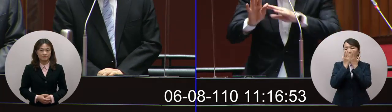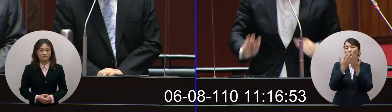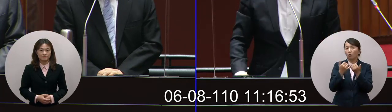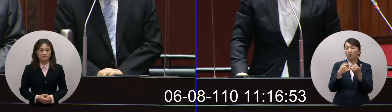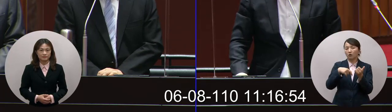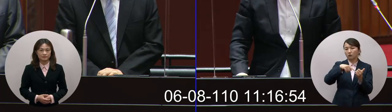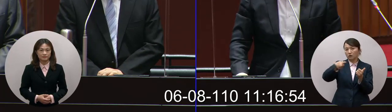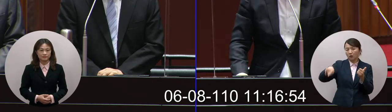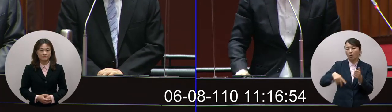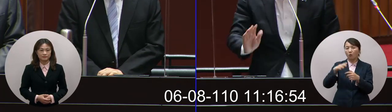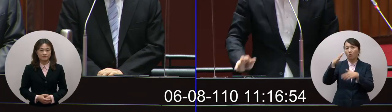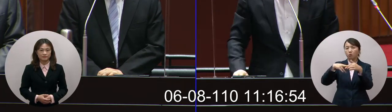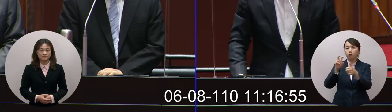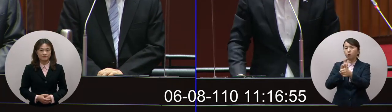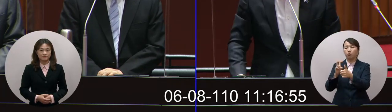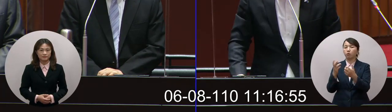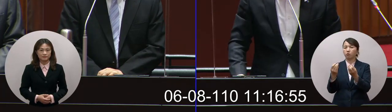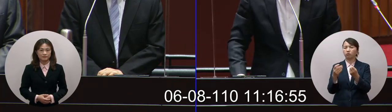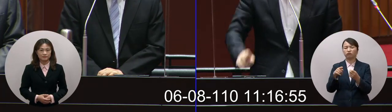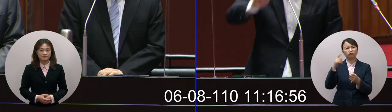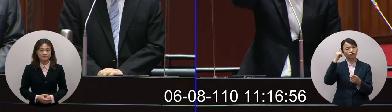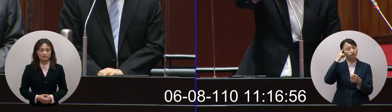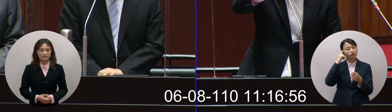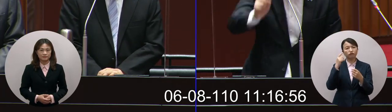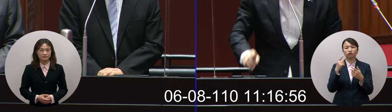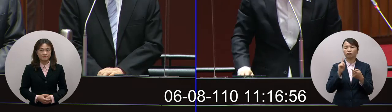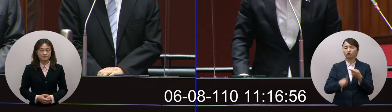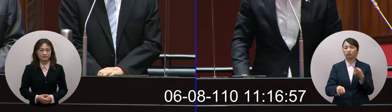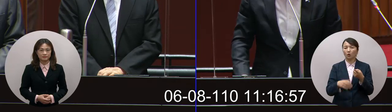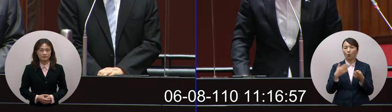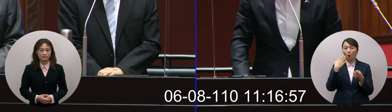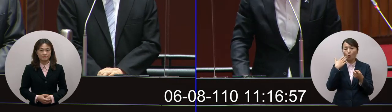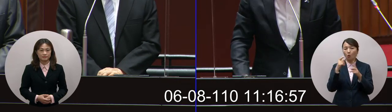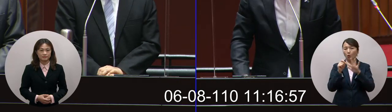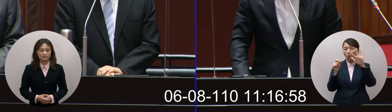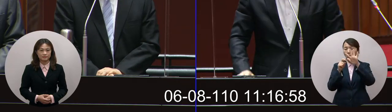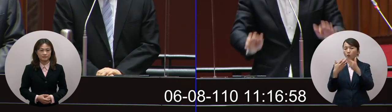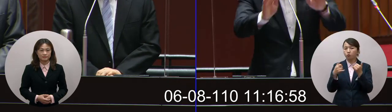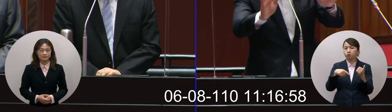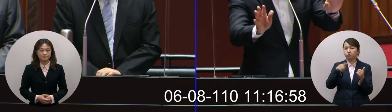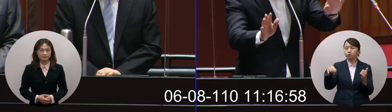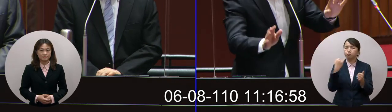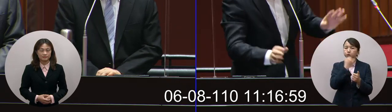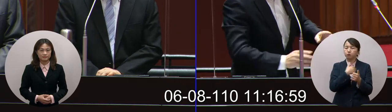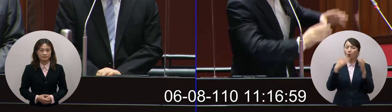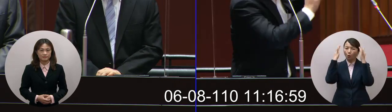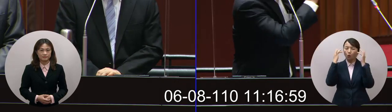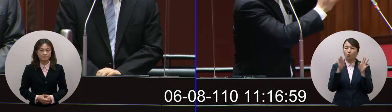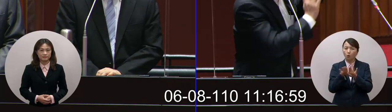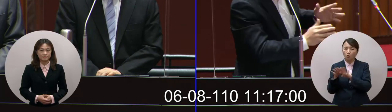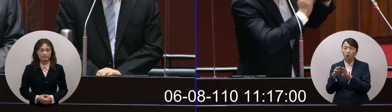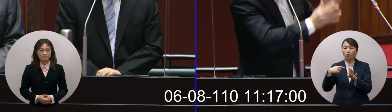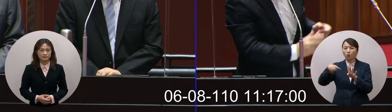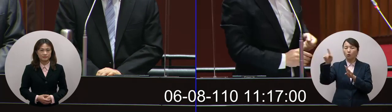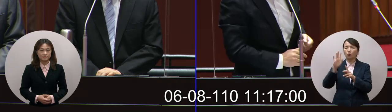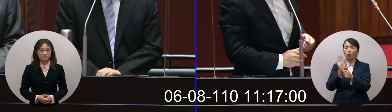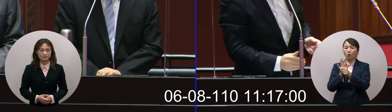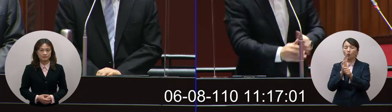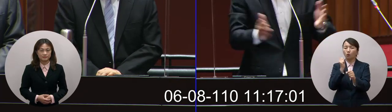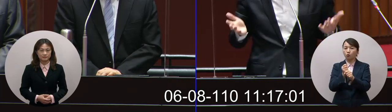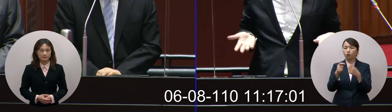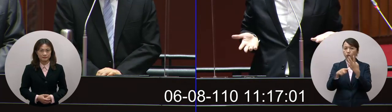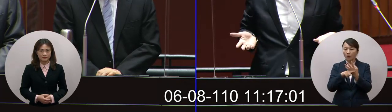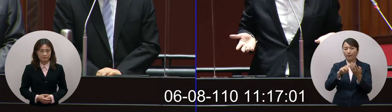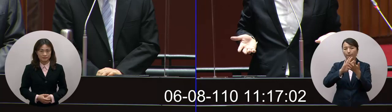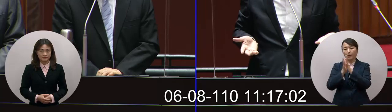都没受到照顾，我感觉这不是没道理。第一个，这个中心呢，有可能呢， 伫暑假的时阵啊，要去服务业拍工的这人，